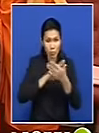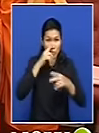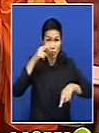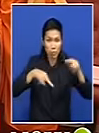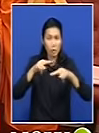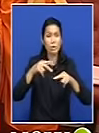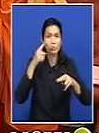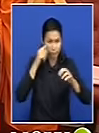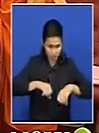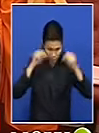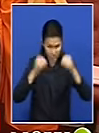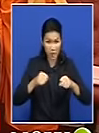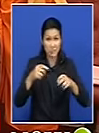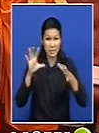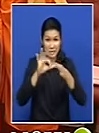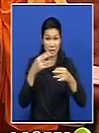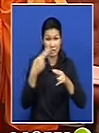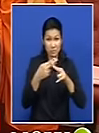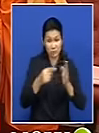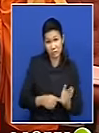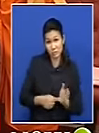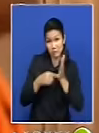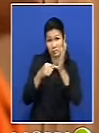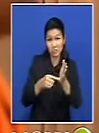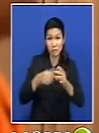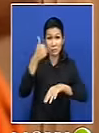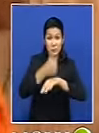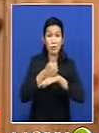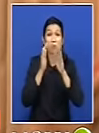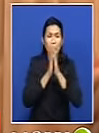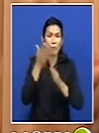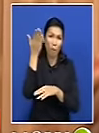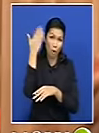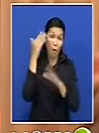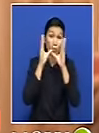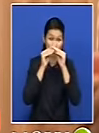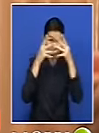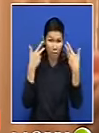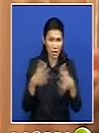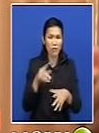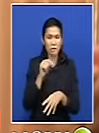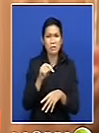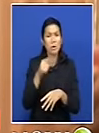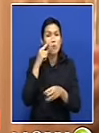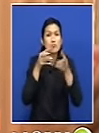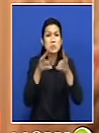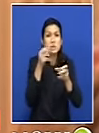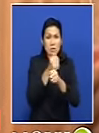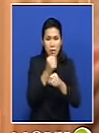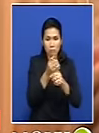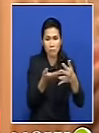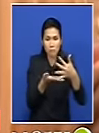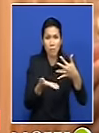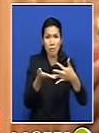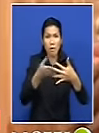อชื่อสมเด็จพระสังฆราชตามมติของมส.เมื่อวันที่5มกราคมที่ประชุมร่วมกันมันเป็นการข้ามขั้นตอนจริงๆแล้